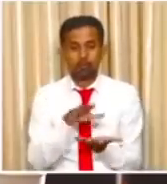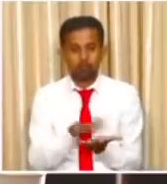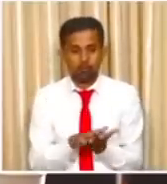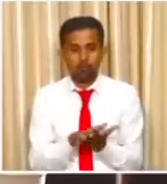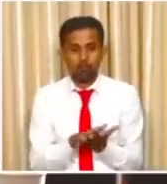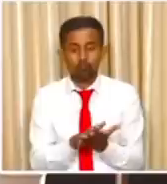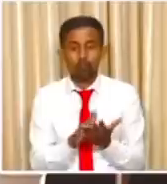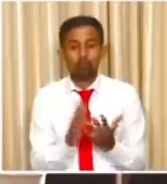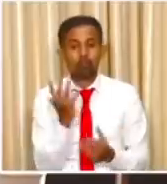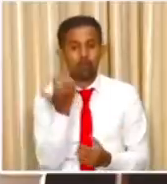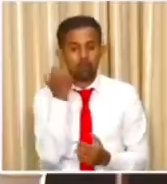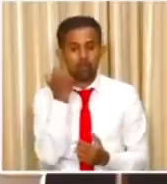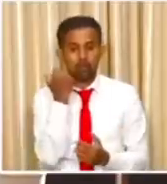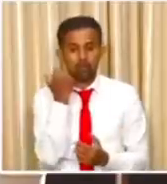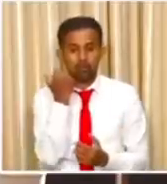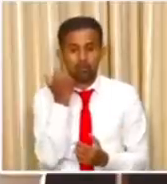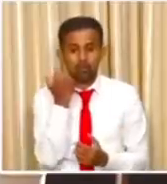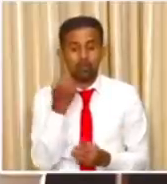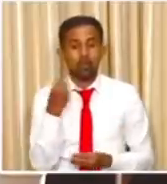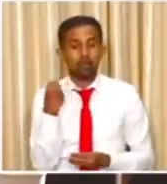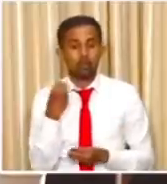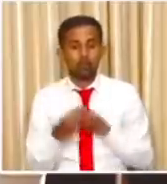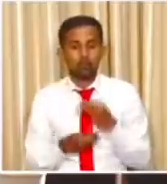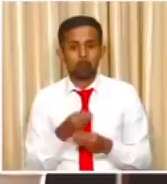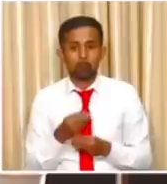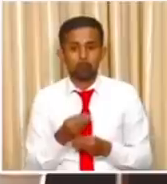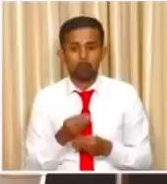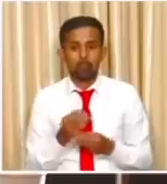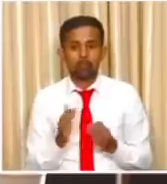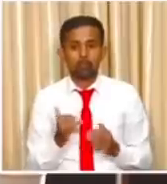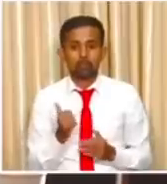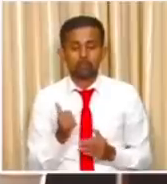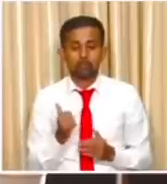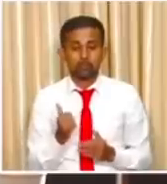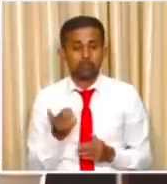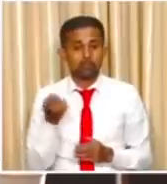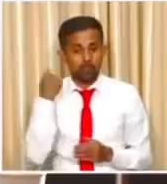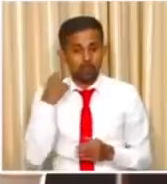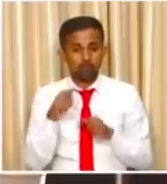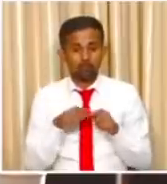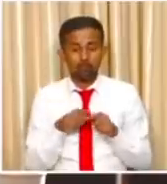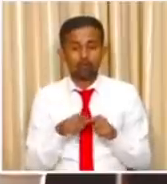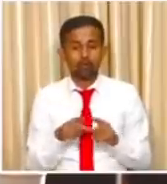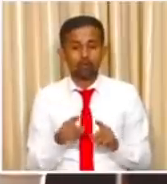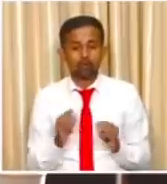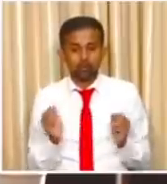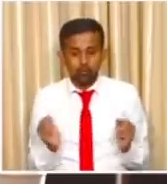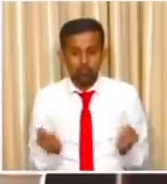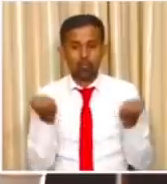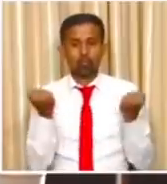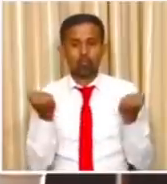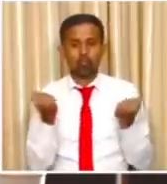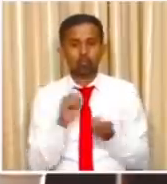භාවය අත්පත් කරගන්නකොට ඒ තිබෙන ව්‍යාපාර අඩුම මට්ටමේ ඒ තිබුණු තත්ත්වෙන්වත් පවත්වාගෙන පණ ගැන්වීම සඳහා